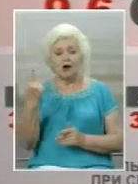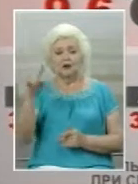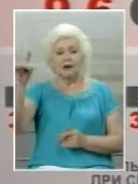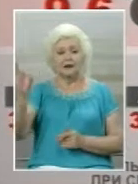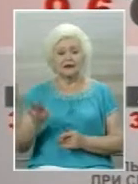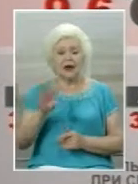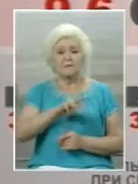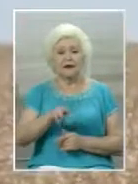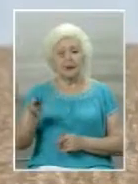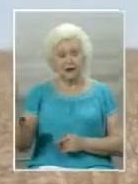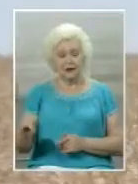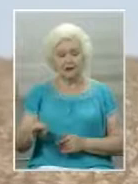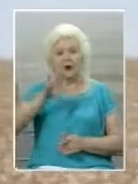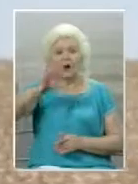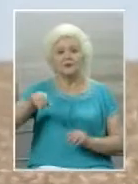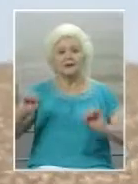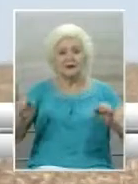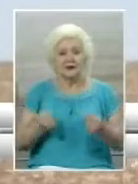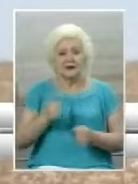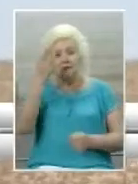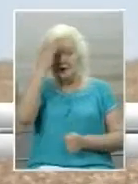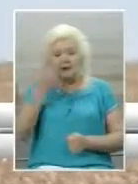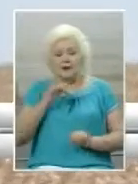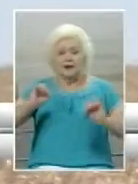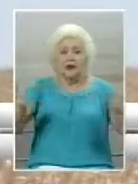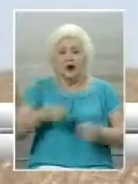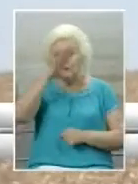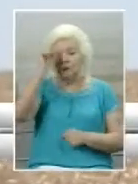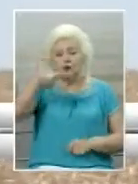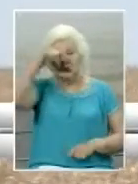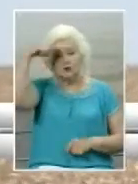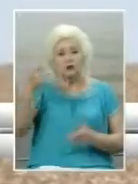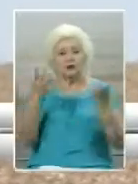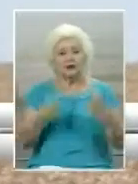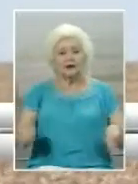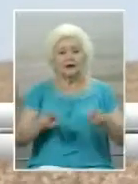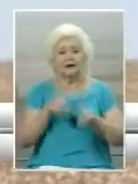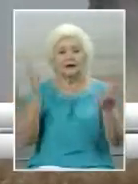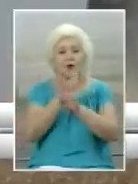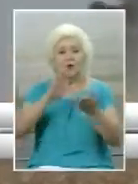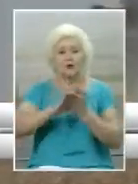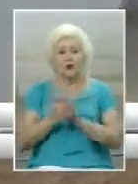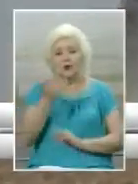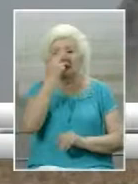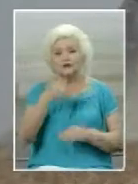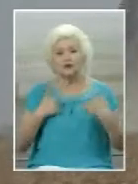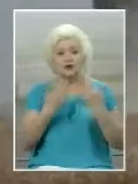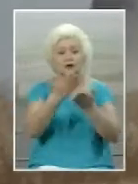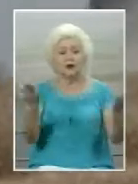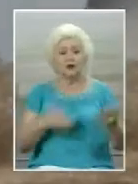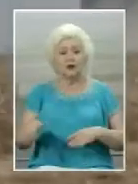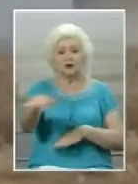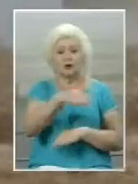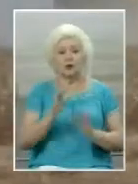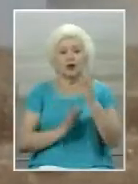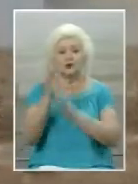429,1 міліметри. Після зими – літо, холодні ночі, спекотні дні. Такі погодні умови звичні для нашого регіону. Рослинам